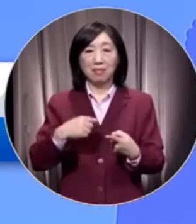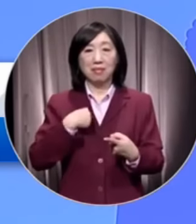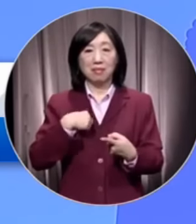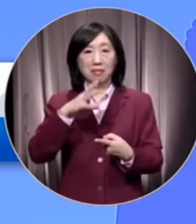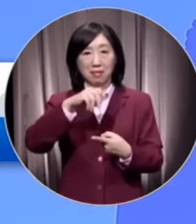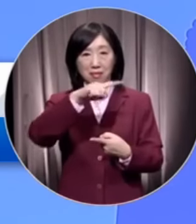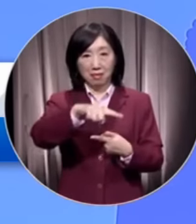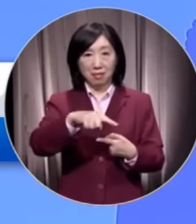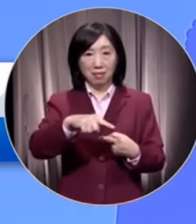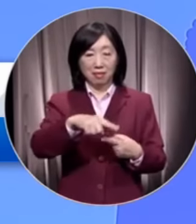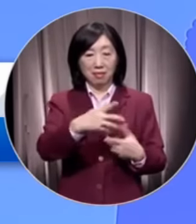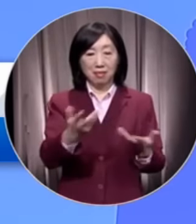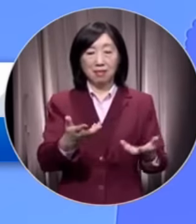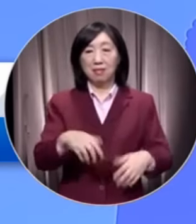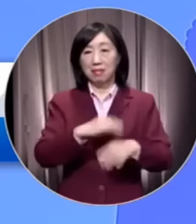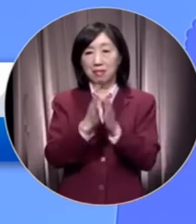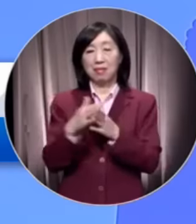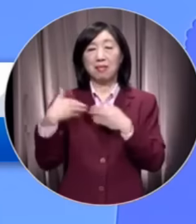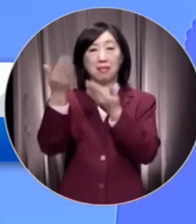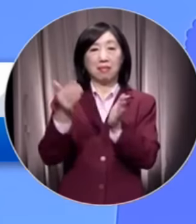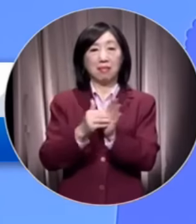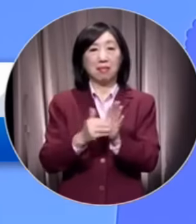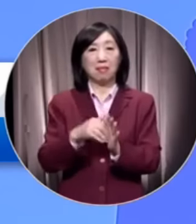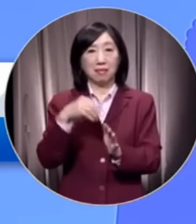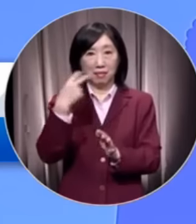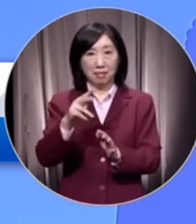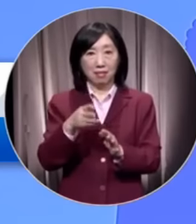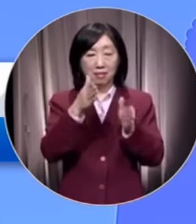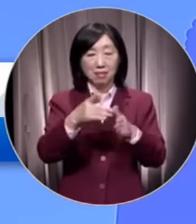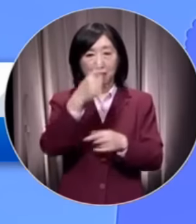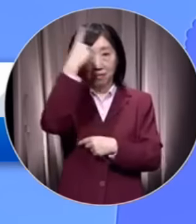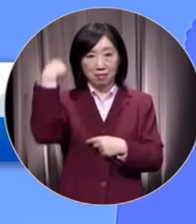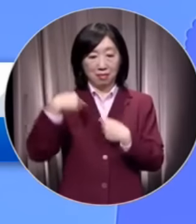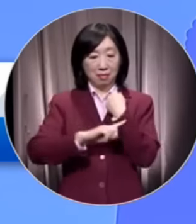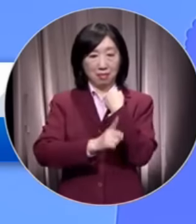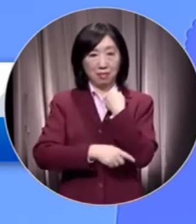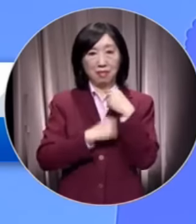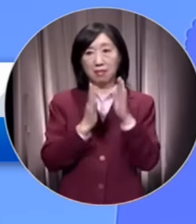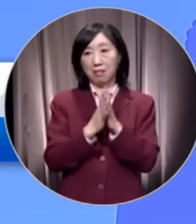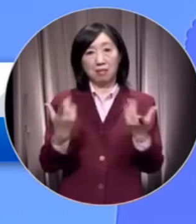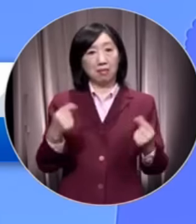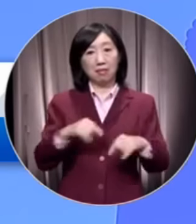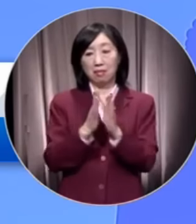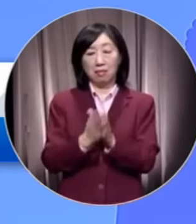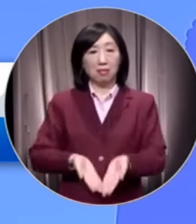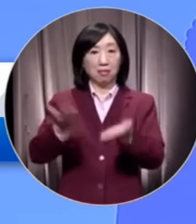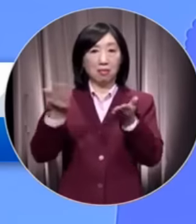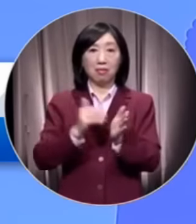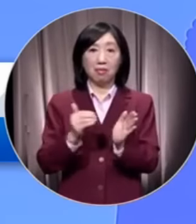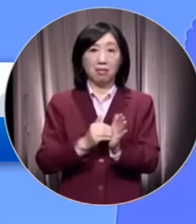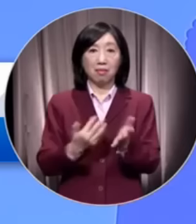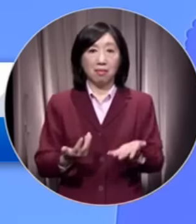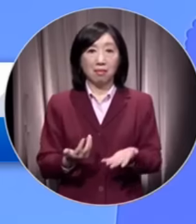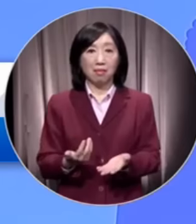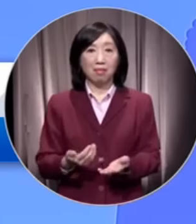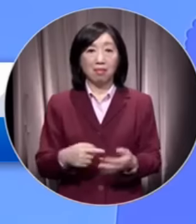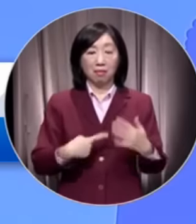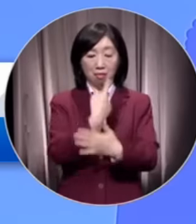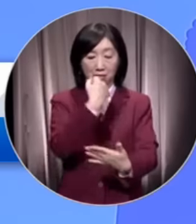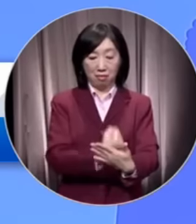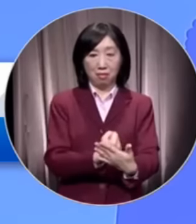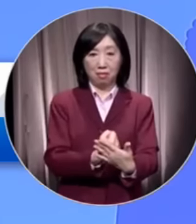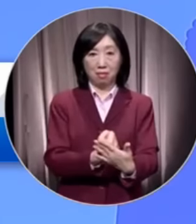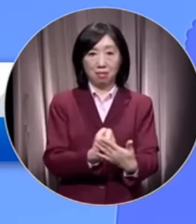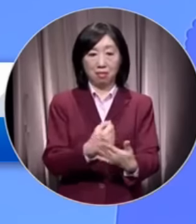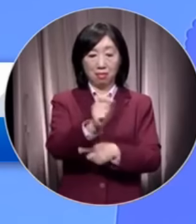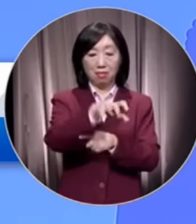有的争议性的党产，另外也对于司法诉讼的全部归还了，未来除了留必要的办公室